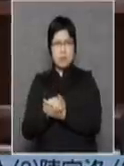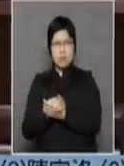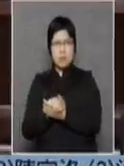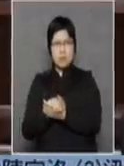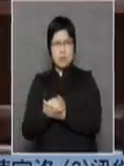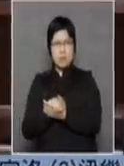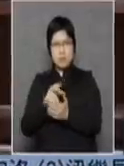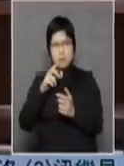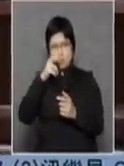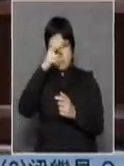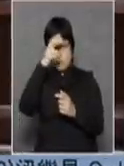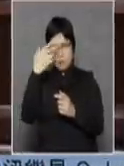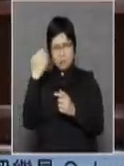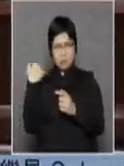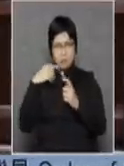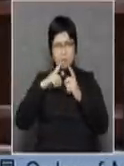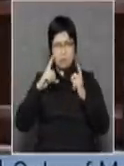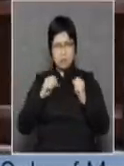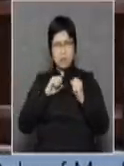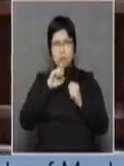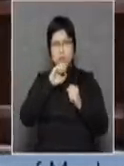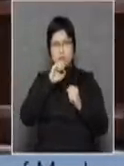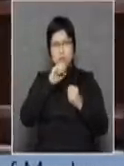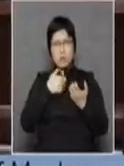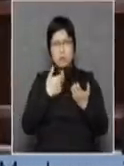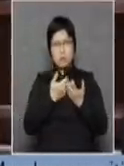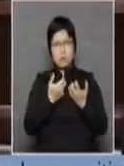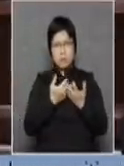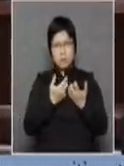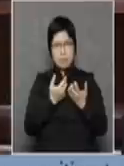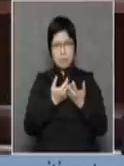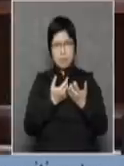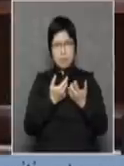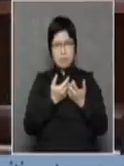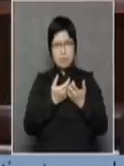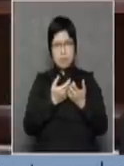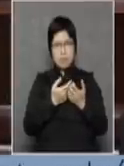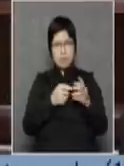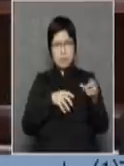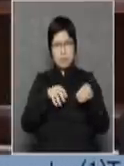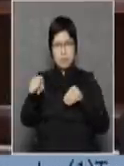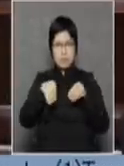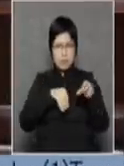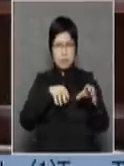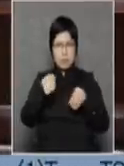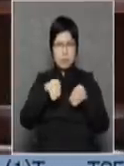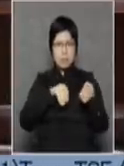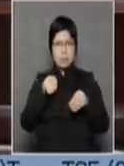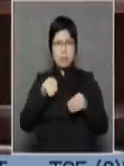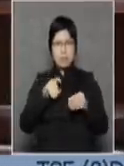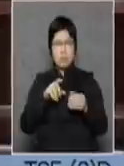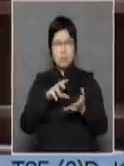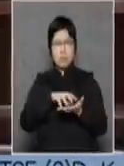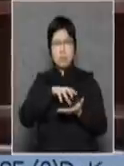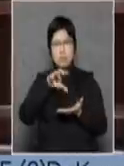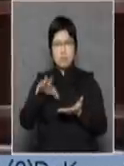曾蔭權啊已經講咗嘅一堆數字咧，將佢東拉西扯咁樣咧，濫竽充數